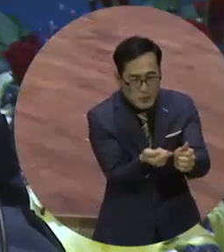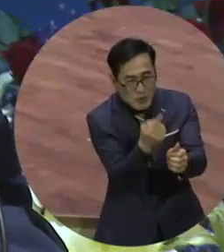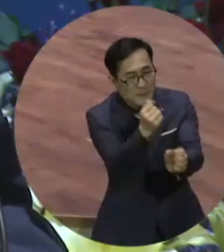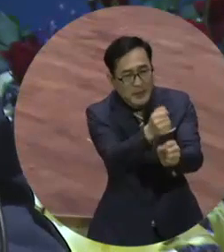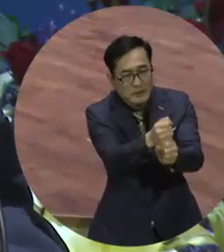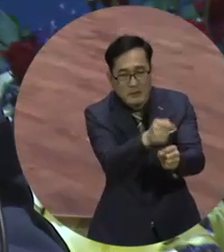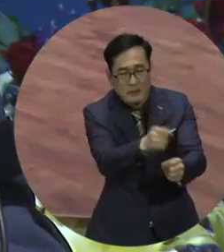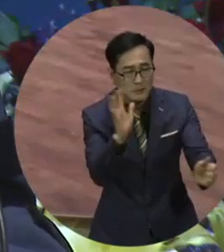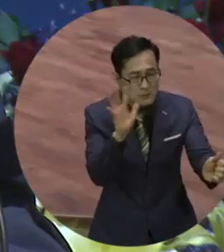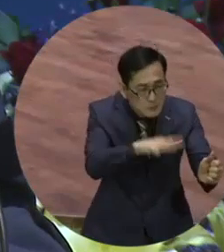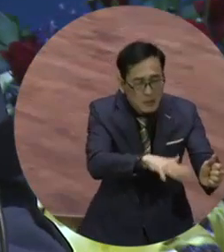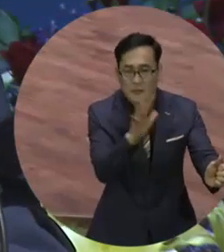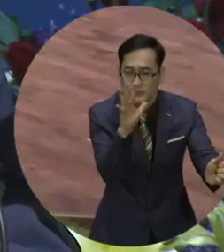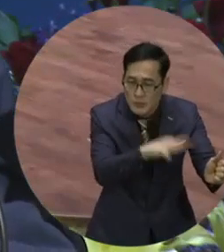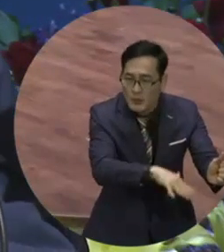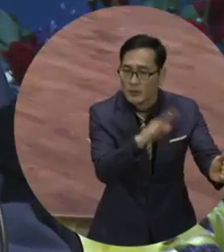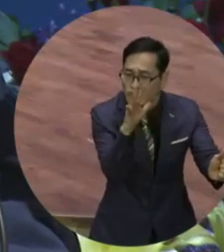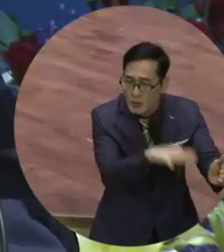있다.